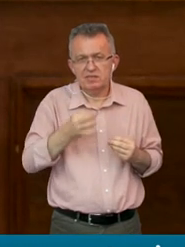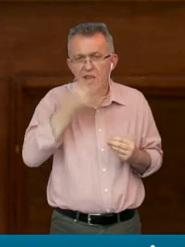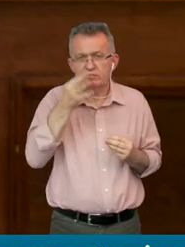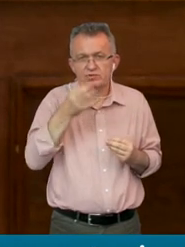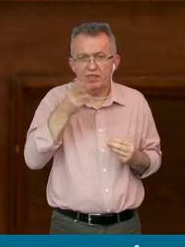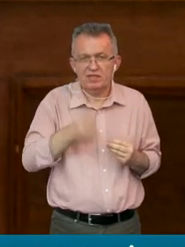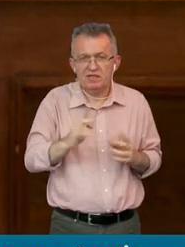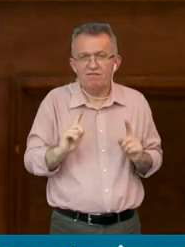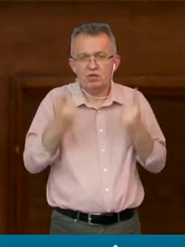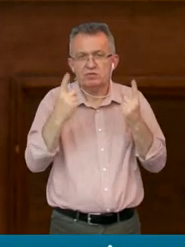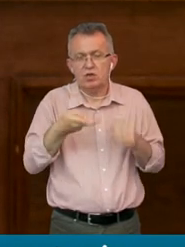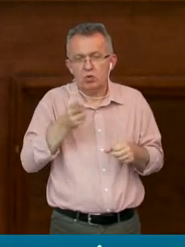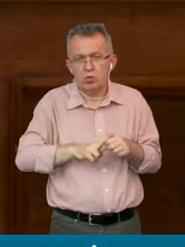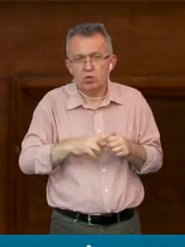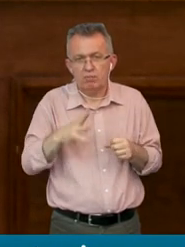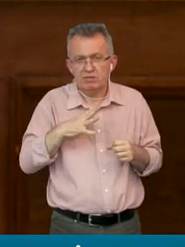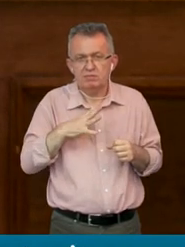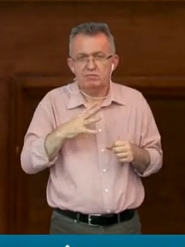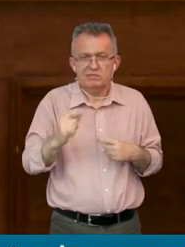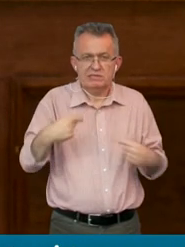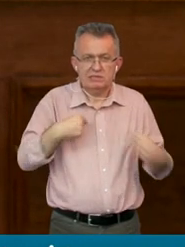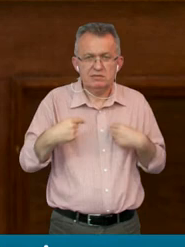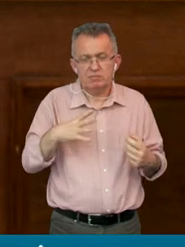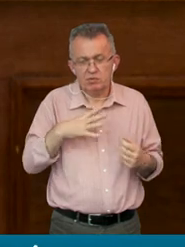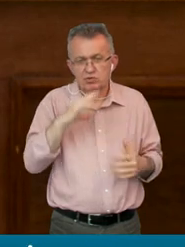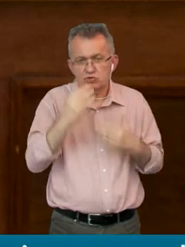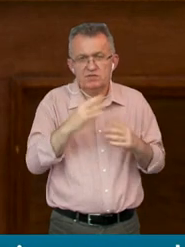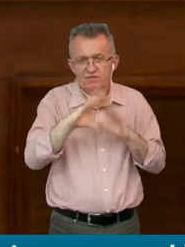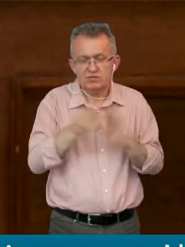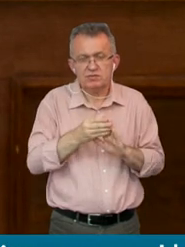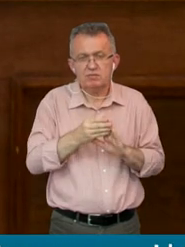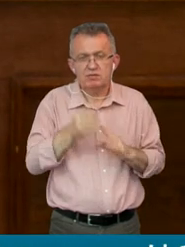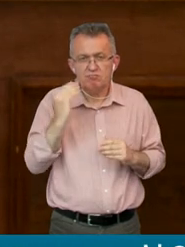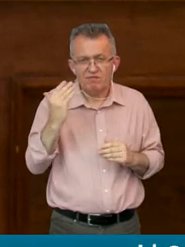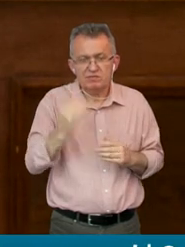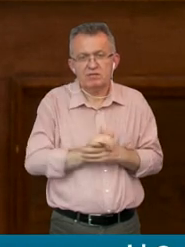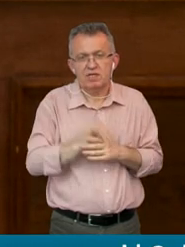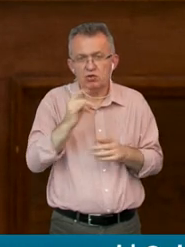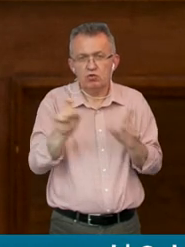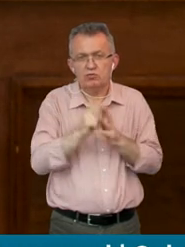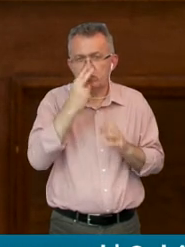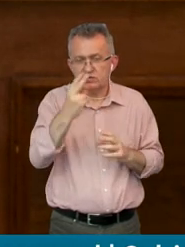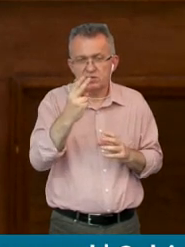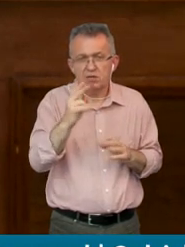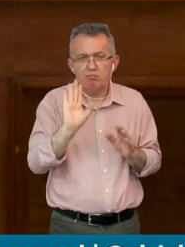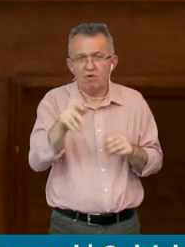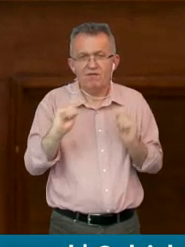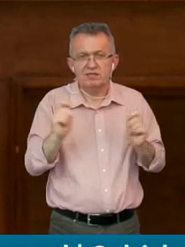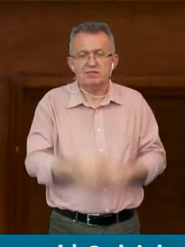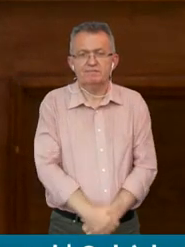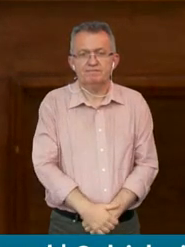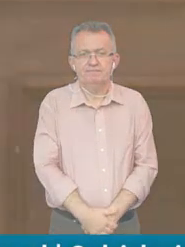niż wiosna, która nas bardzo mocno dotknęła, więc życzę wszystkim powodzenia i do zobaczenia po wakacjach.